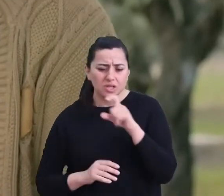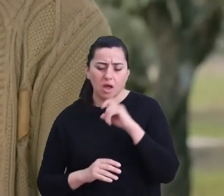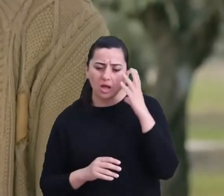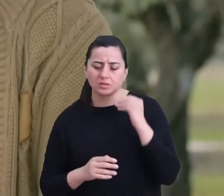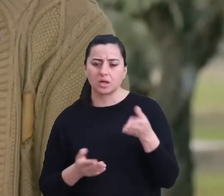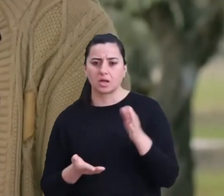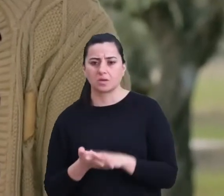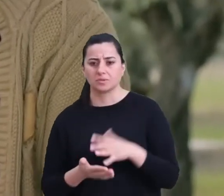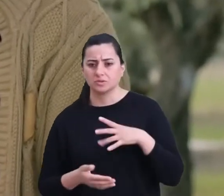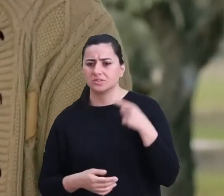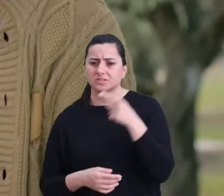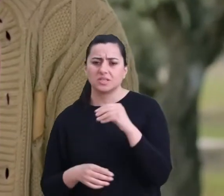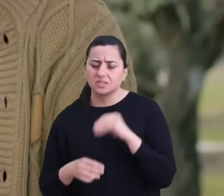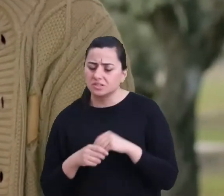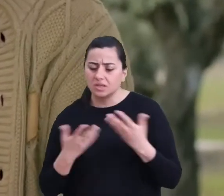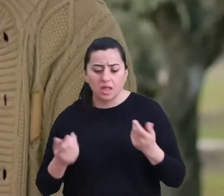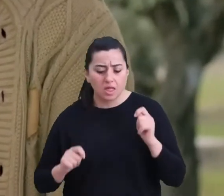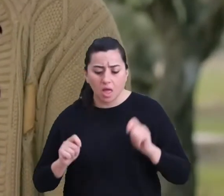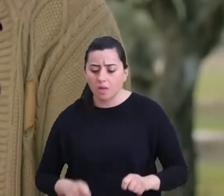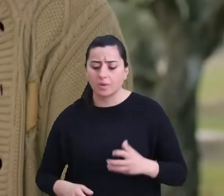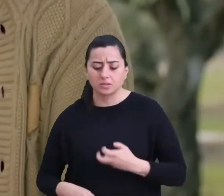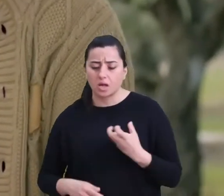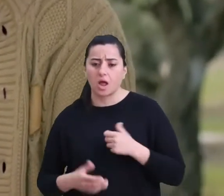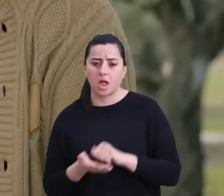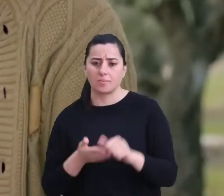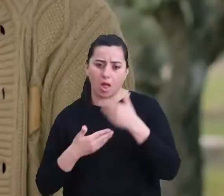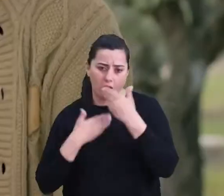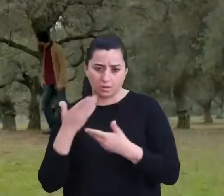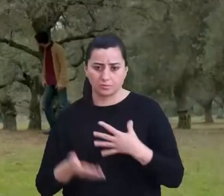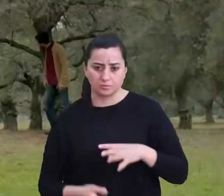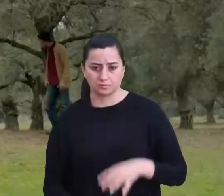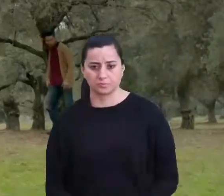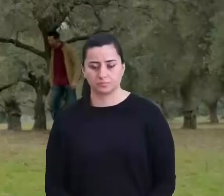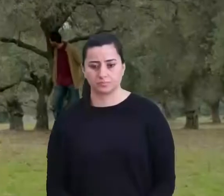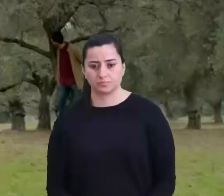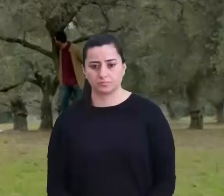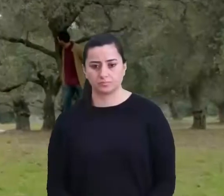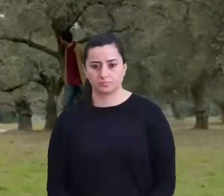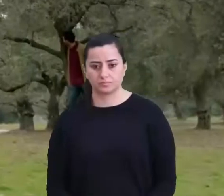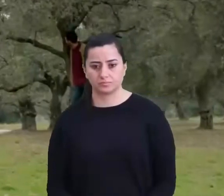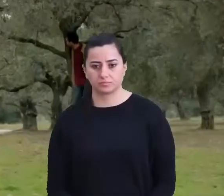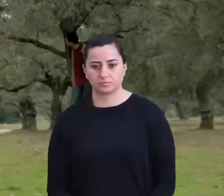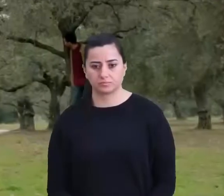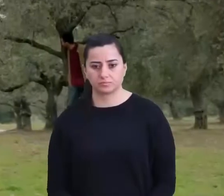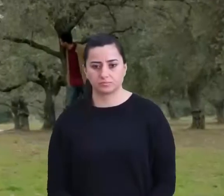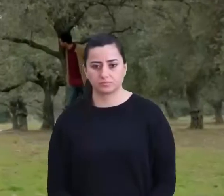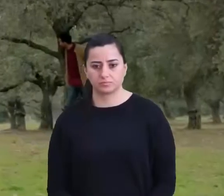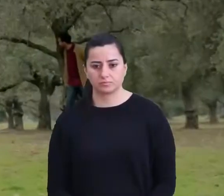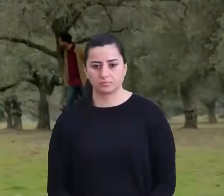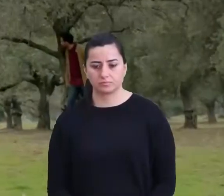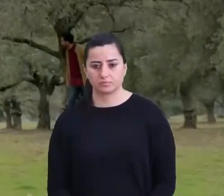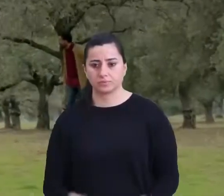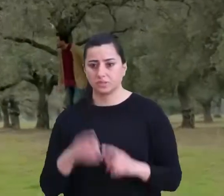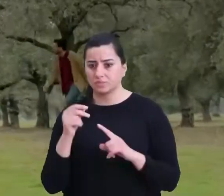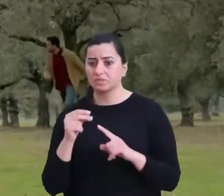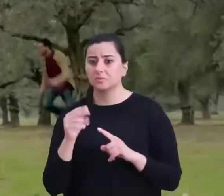anlaşılmaları. Senin için neler yaptığımı, neler çektiğimi bir bir anlatacağım. Sedef atı elinden kaçırdı. İsmail buraya geliyor lan.